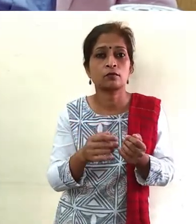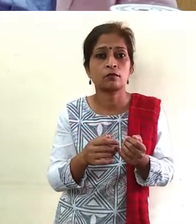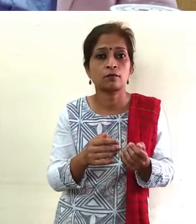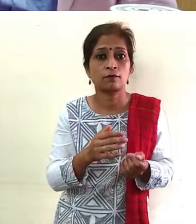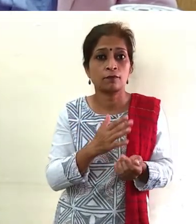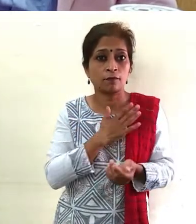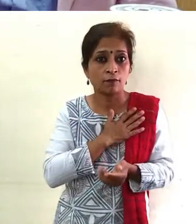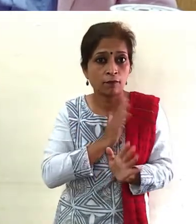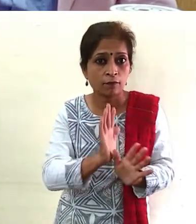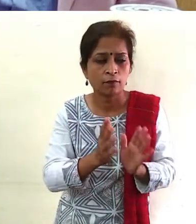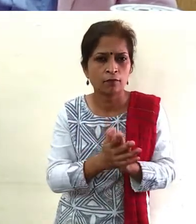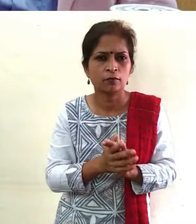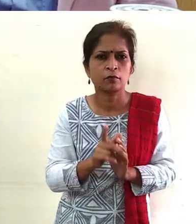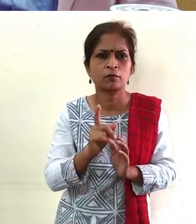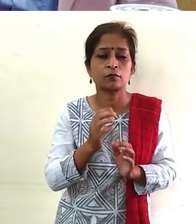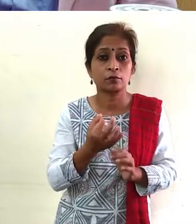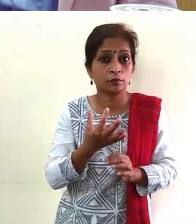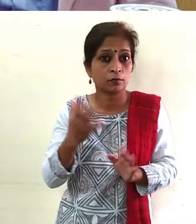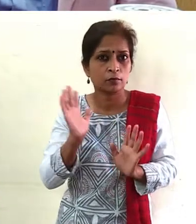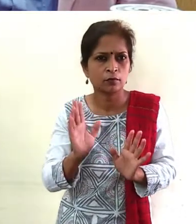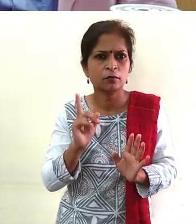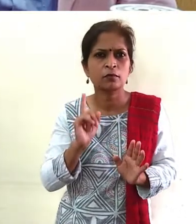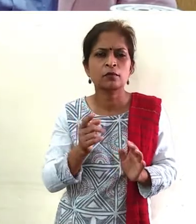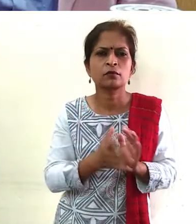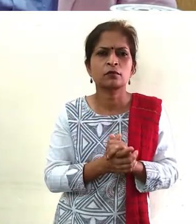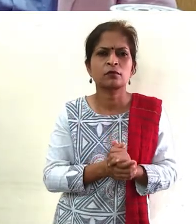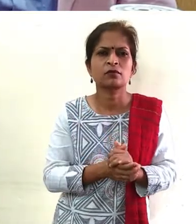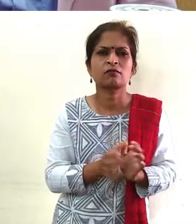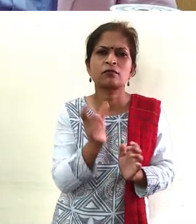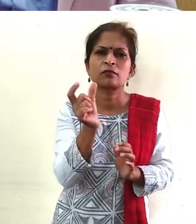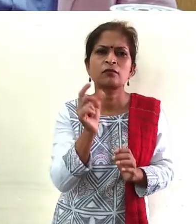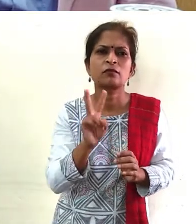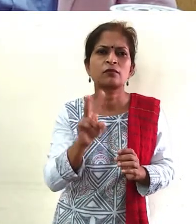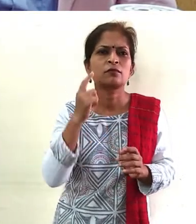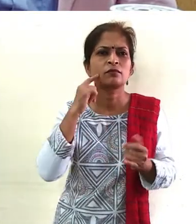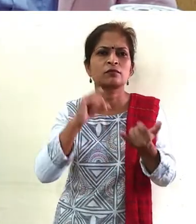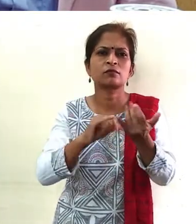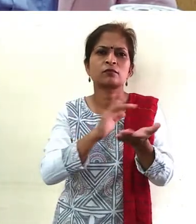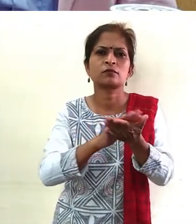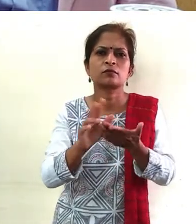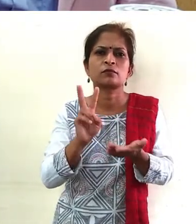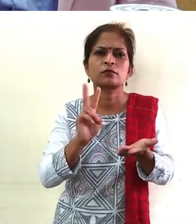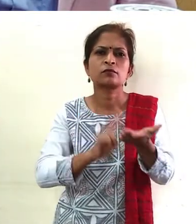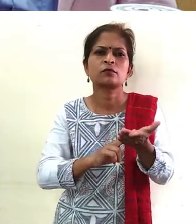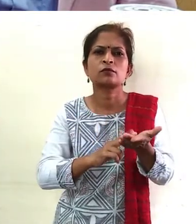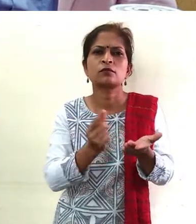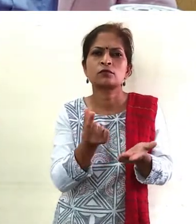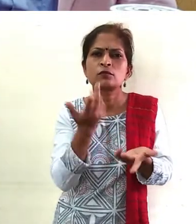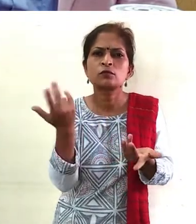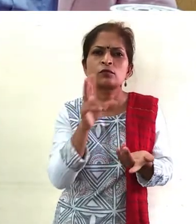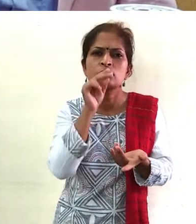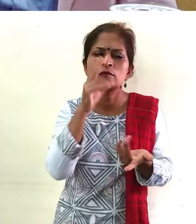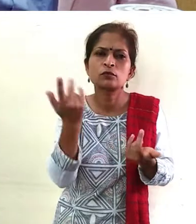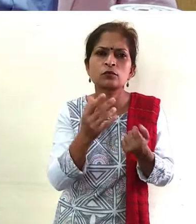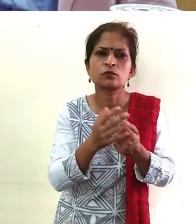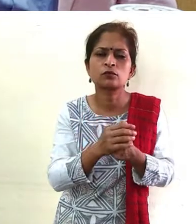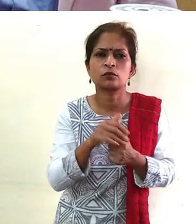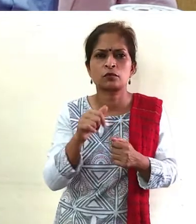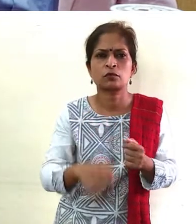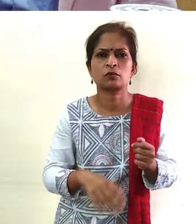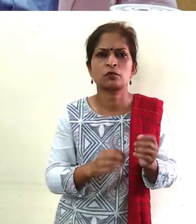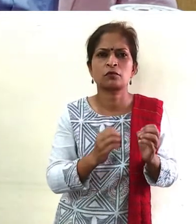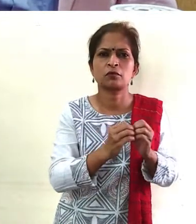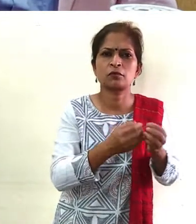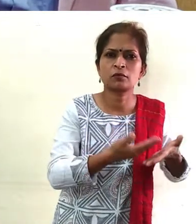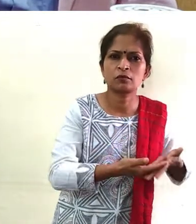बोला गया, ये अभी तक समझ में नहीं आया। ब्रह्मा या महेश क्यों नहीं? और क्या हम ये मान लें कि जितनी वस्तु दिखती